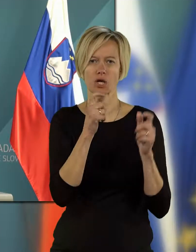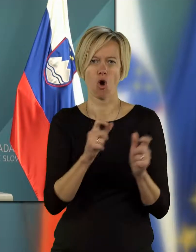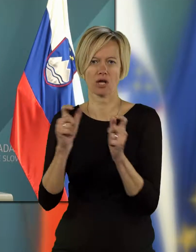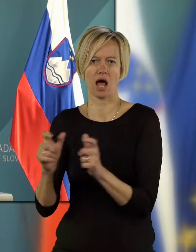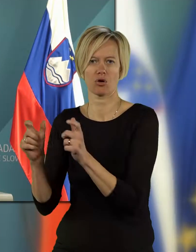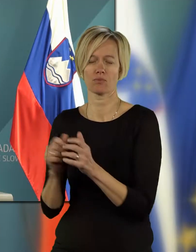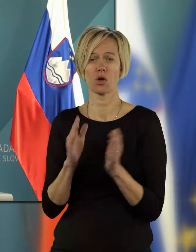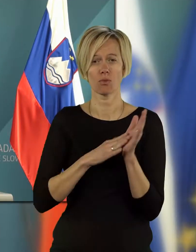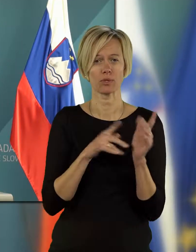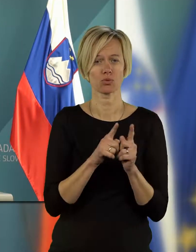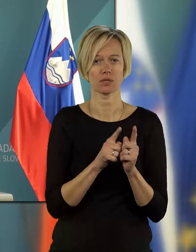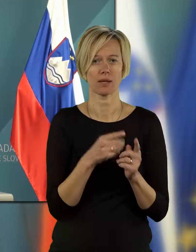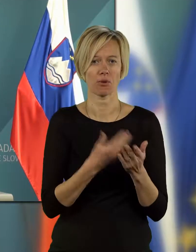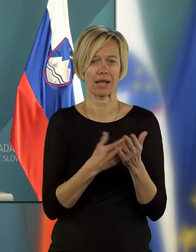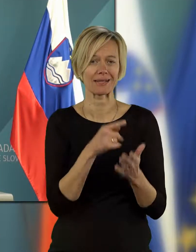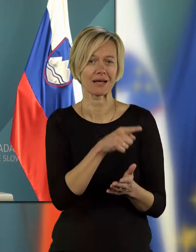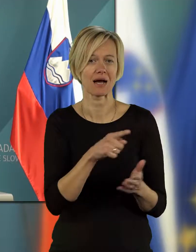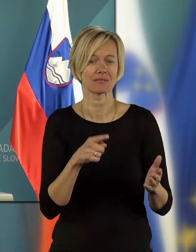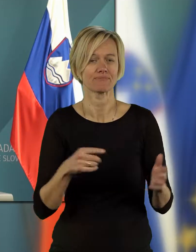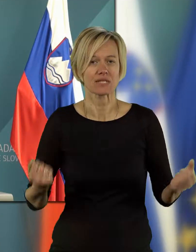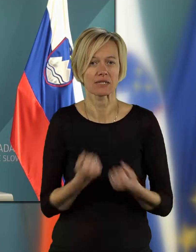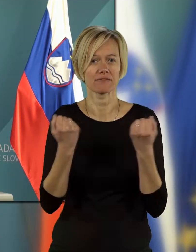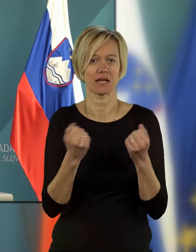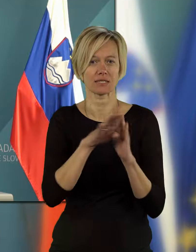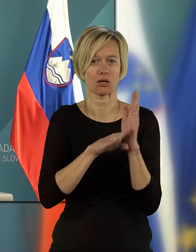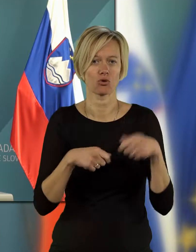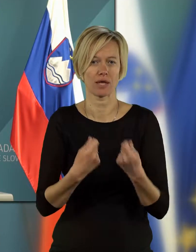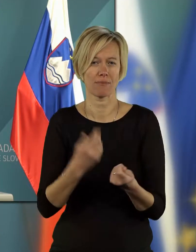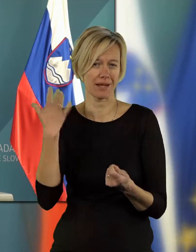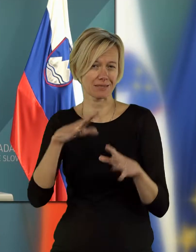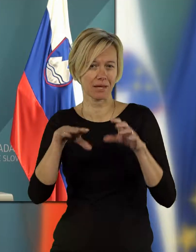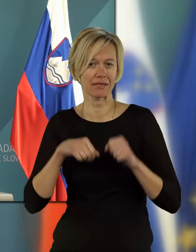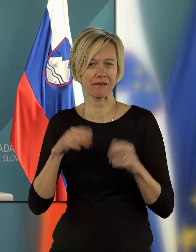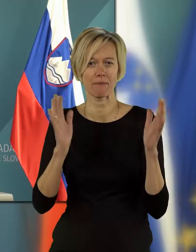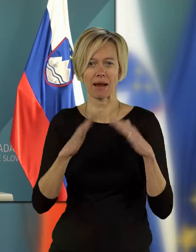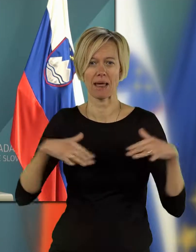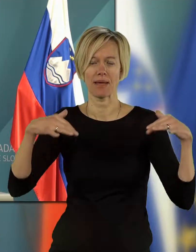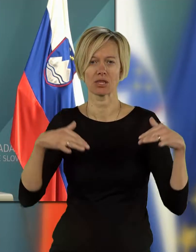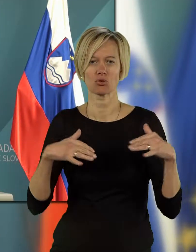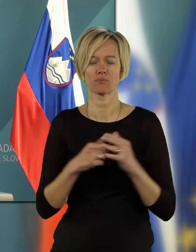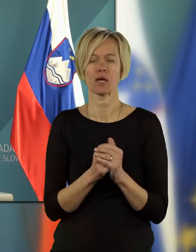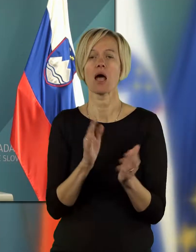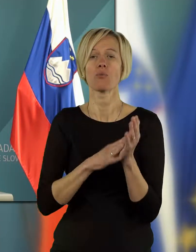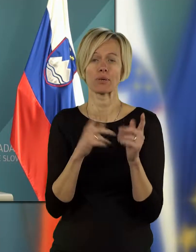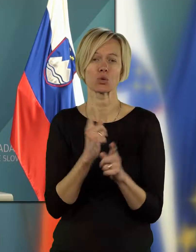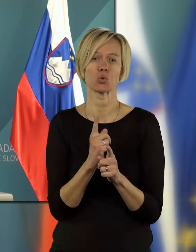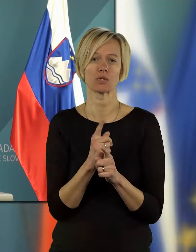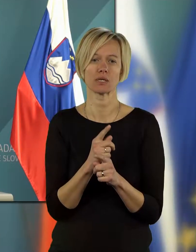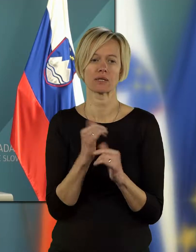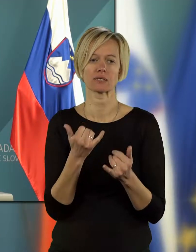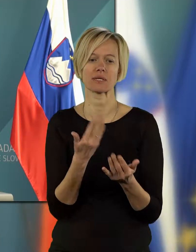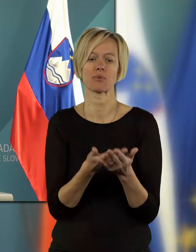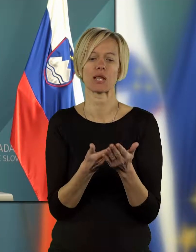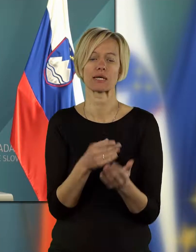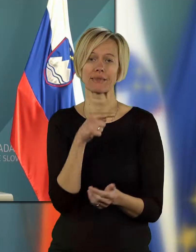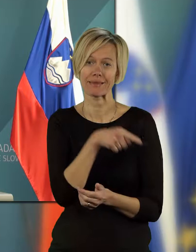organov. Pomeni tudi, da se na podlagi tega aktivira zakonodaja, ki je bila sprejeta v parlamentu. Pomeni pa tudi,